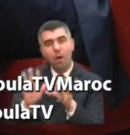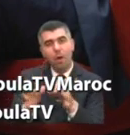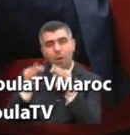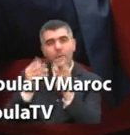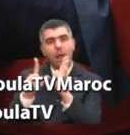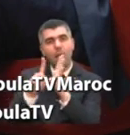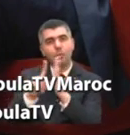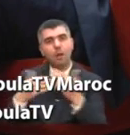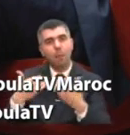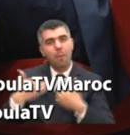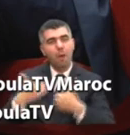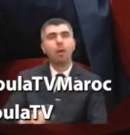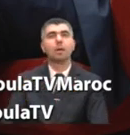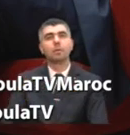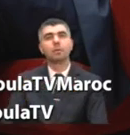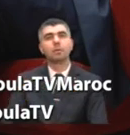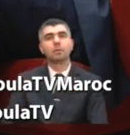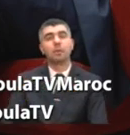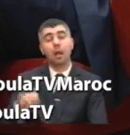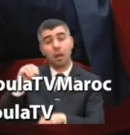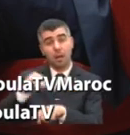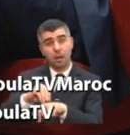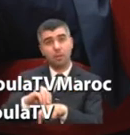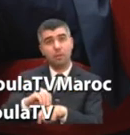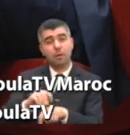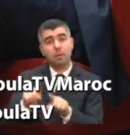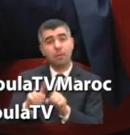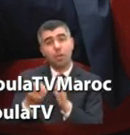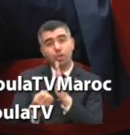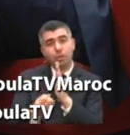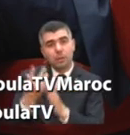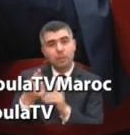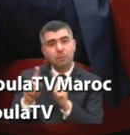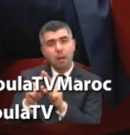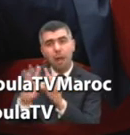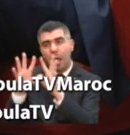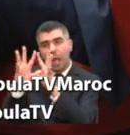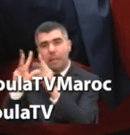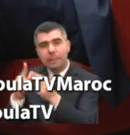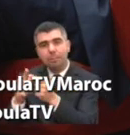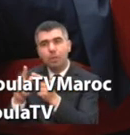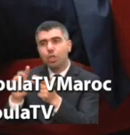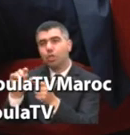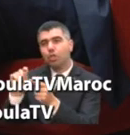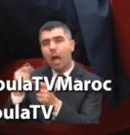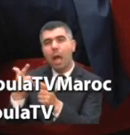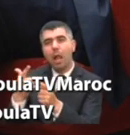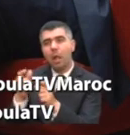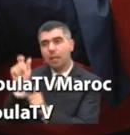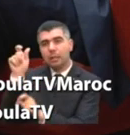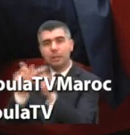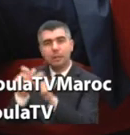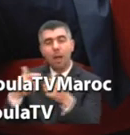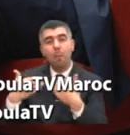الإطار، وكذلك نظام جديد لتقييم الإعاقة نؤسس عليه تسليم